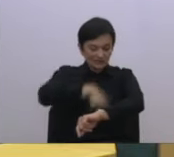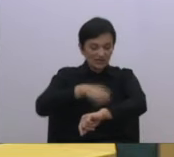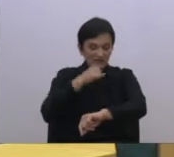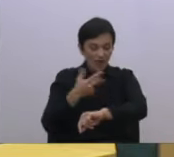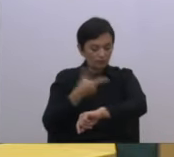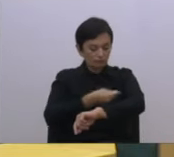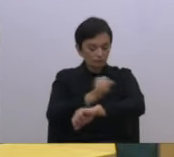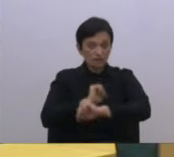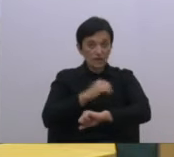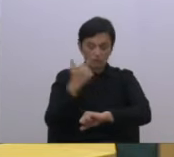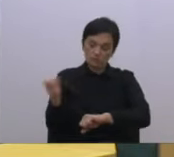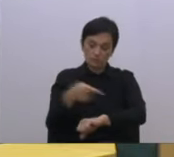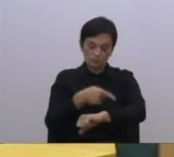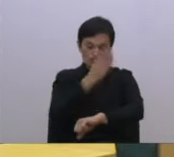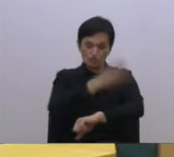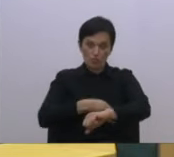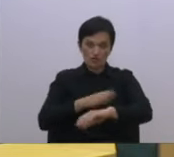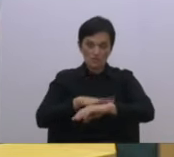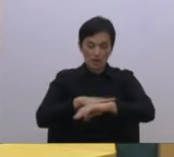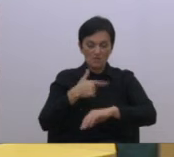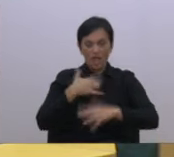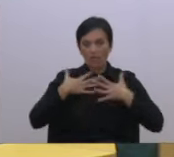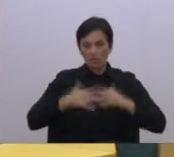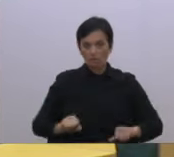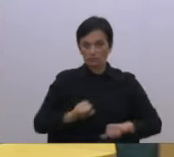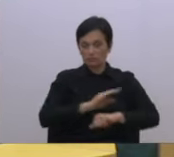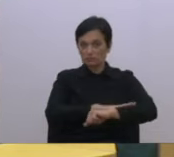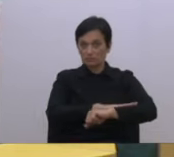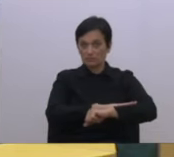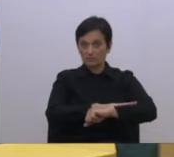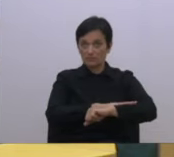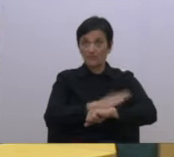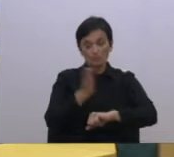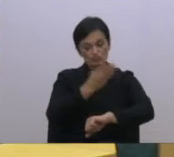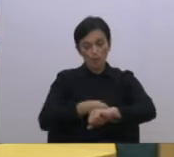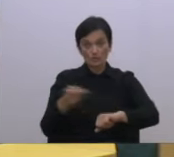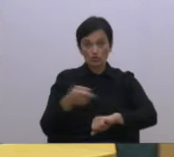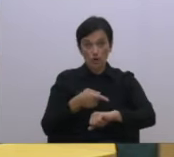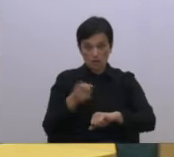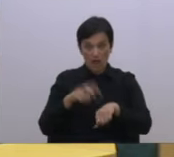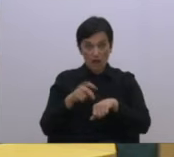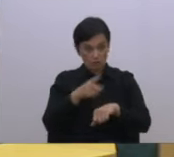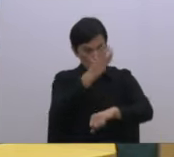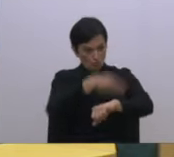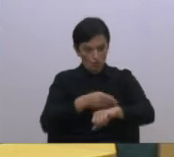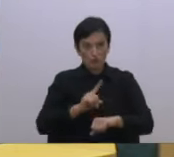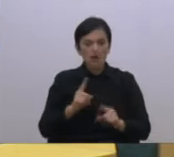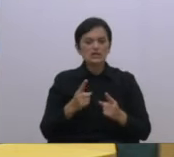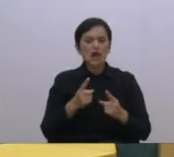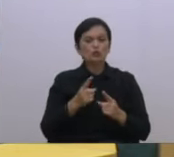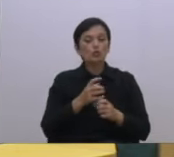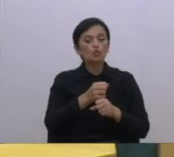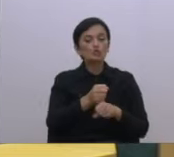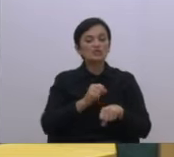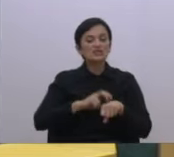ვიცი და მოდი მომჭერი მარცხენა ხელი, იმიტომ რომ მომბეზდა ეს ჩემი მარცხენა ხელი და მომჭერი. ხო არ მოჭრს, რატო? რატო უზღუდავთ